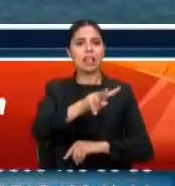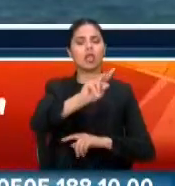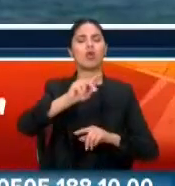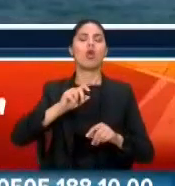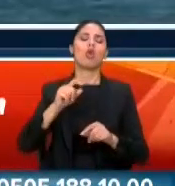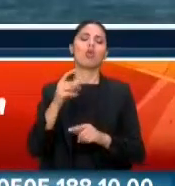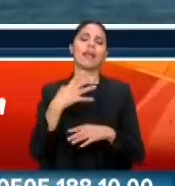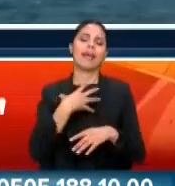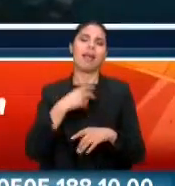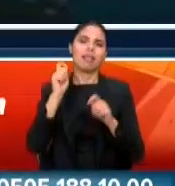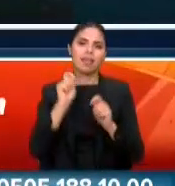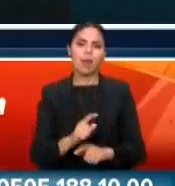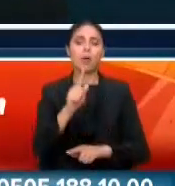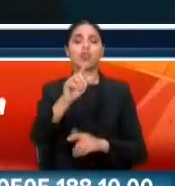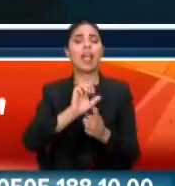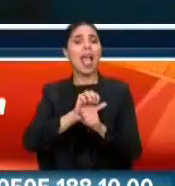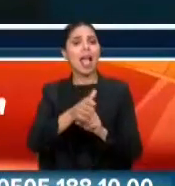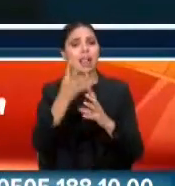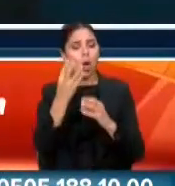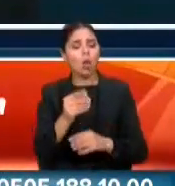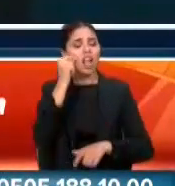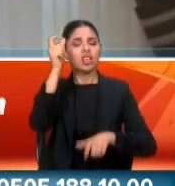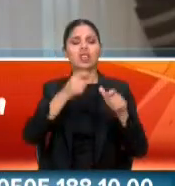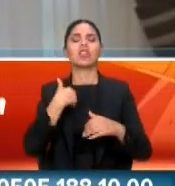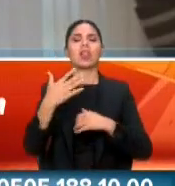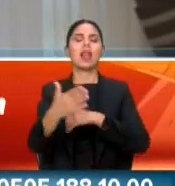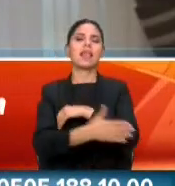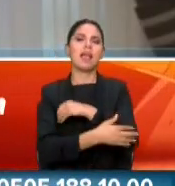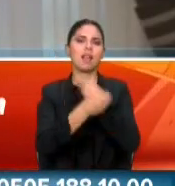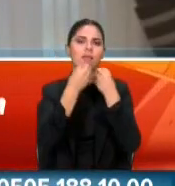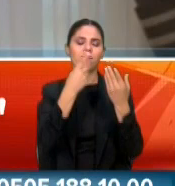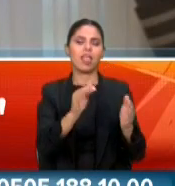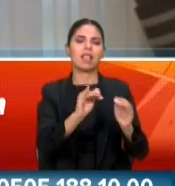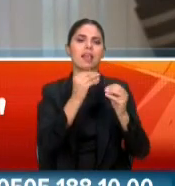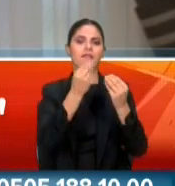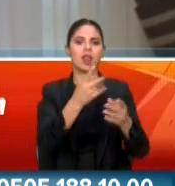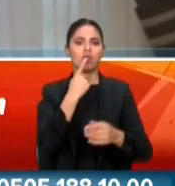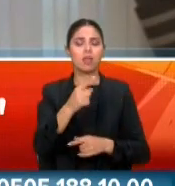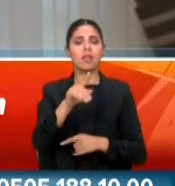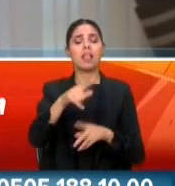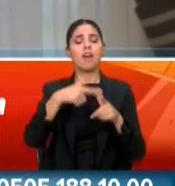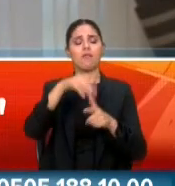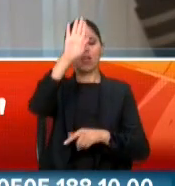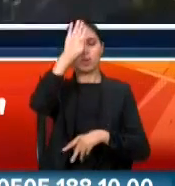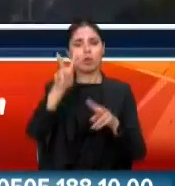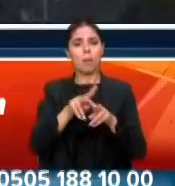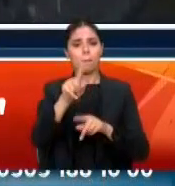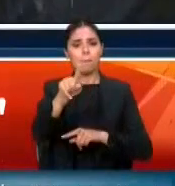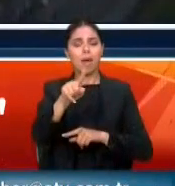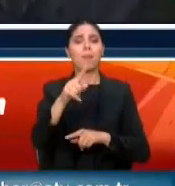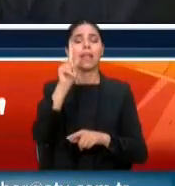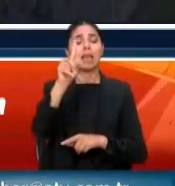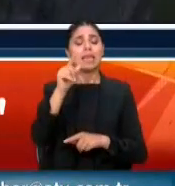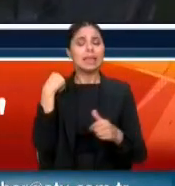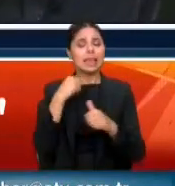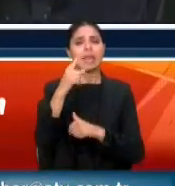çizeceğini belirtti. Zulme uğrayanların yanındayız diye konuştu. Fatih Sultan Mehmet Han'ın vakfiyesine uygun şekilde yine bir cuma